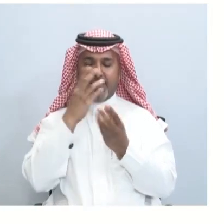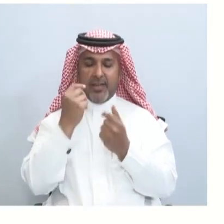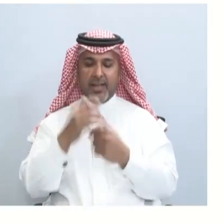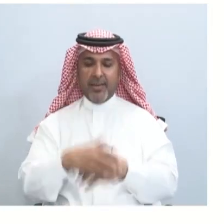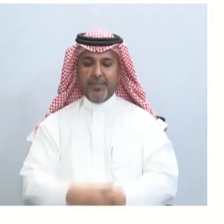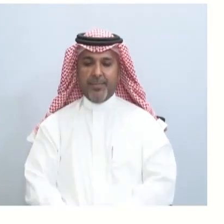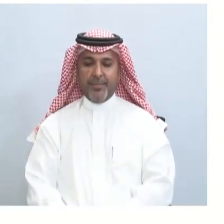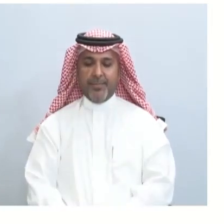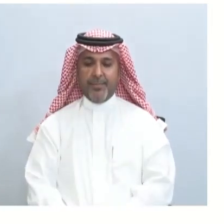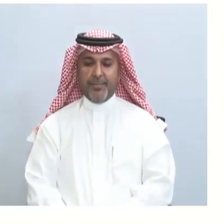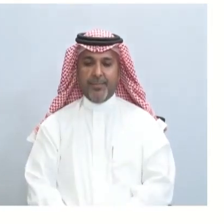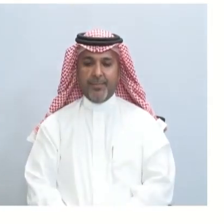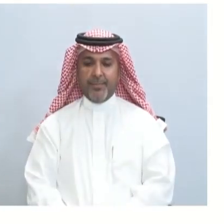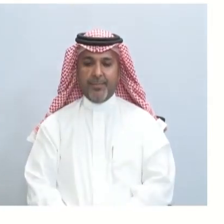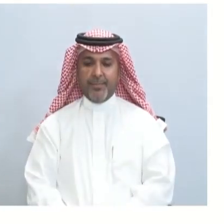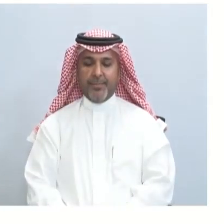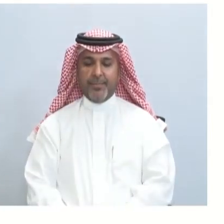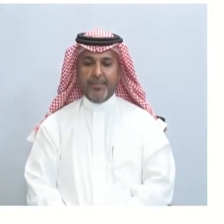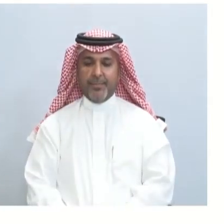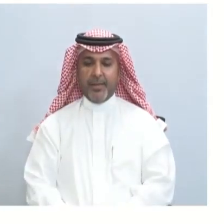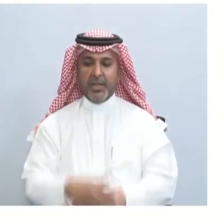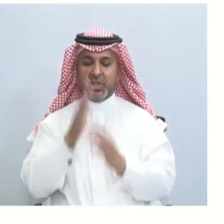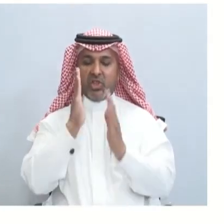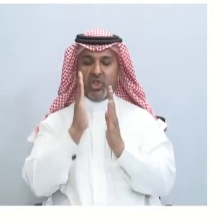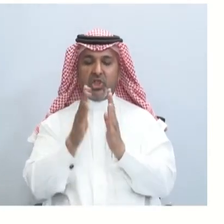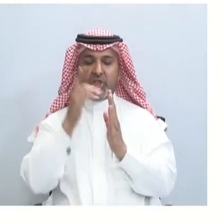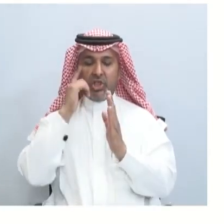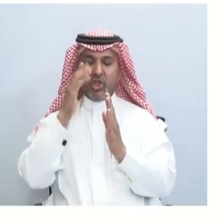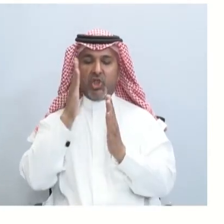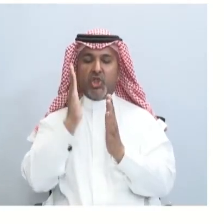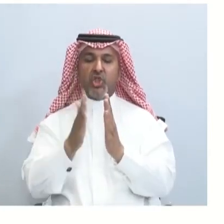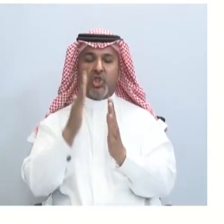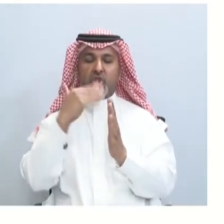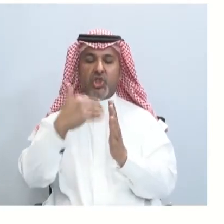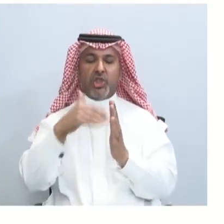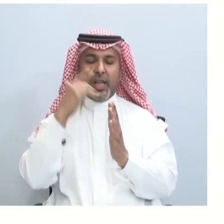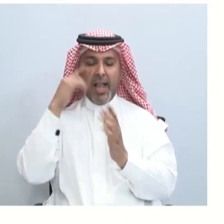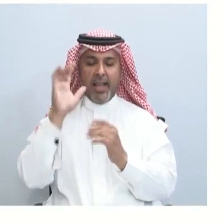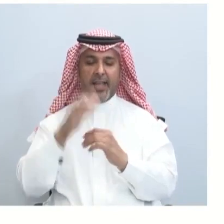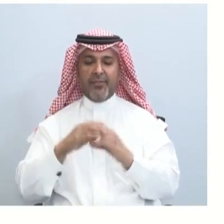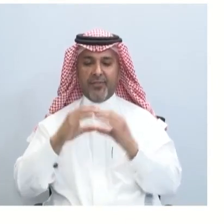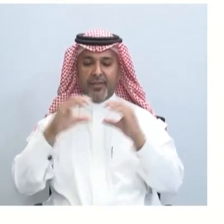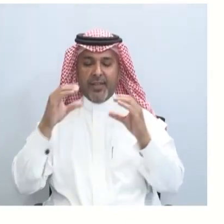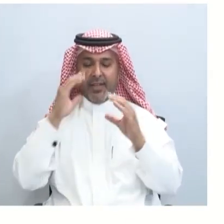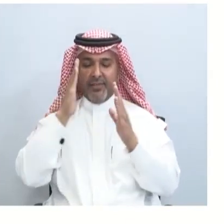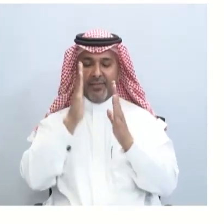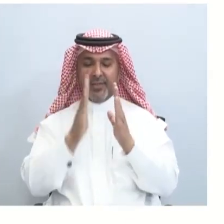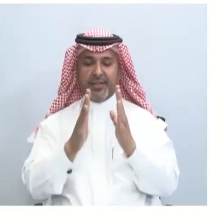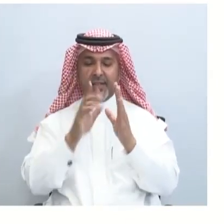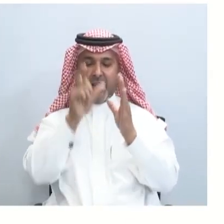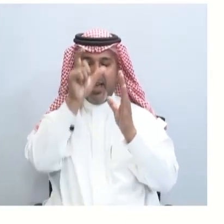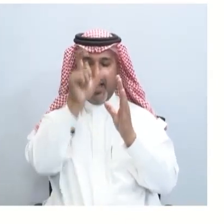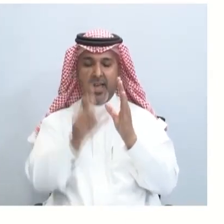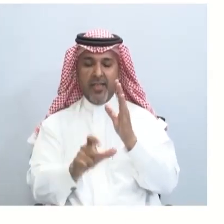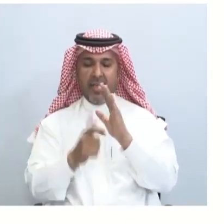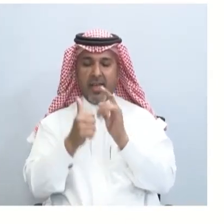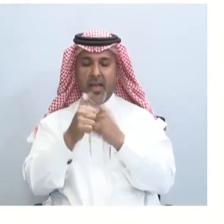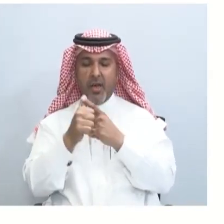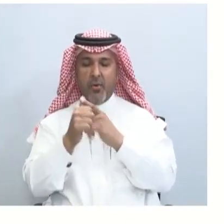الظاهر امامنا نستطيع ان نجزئه الى ماذا نعم الى مستطيلين